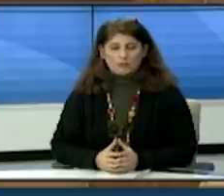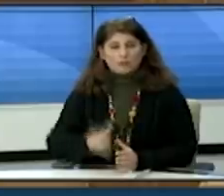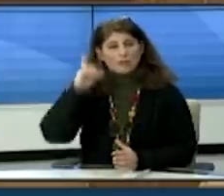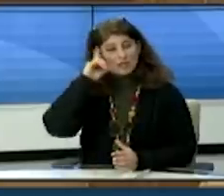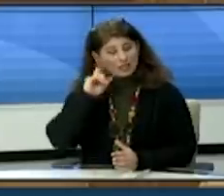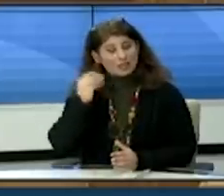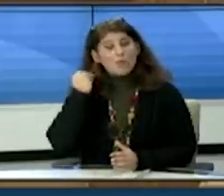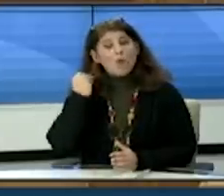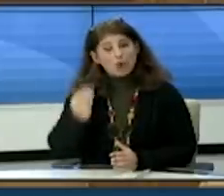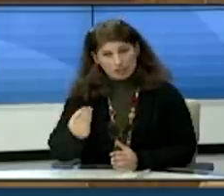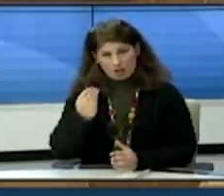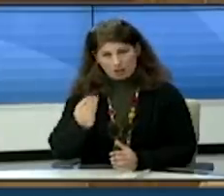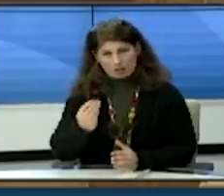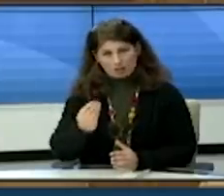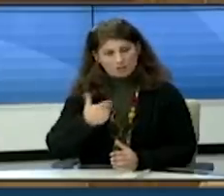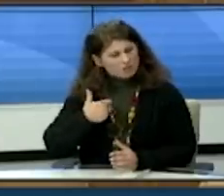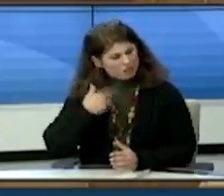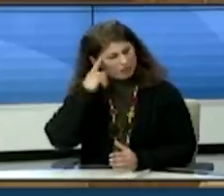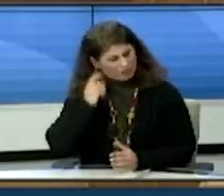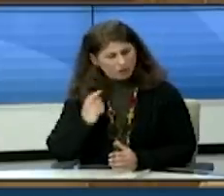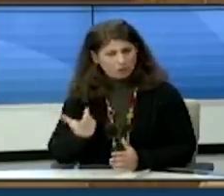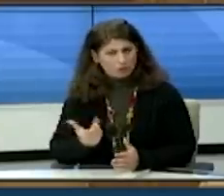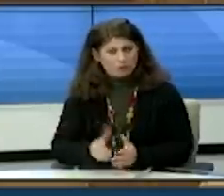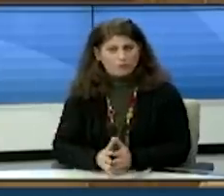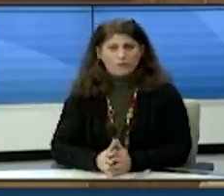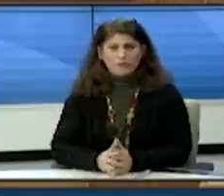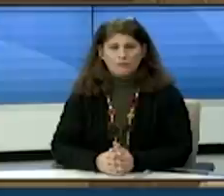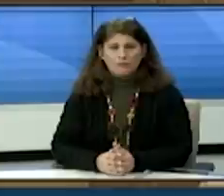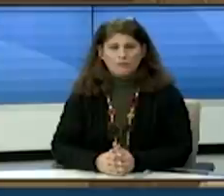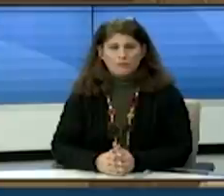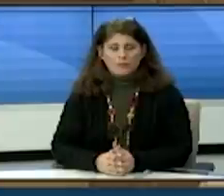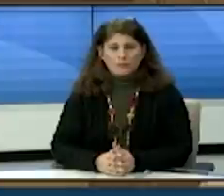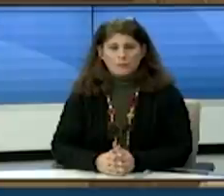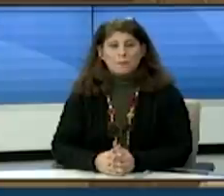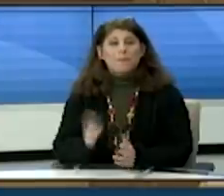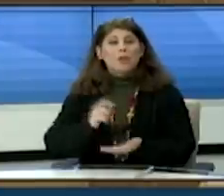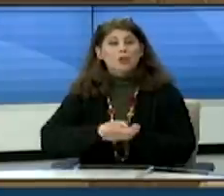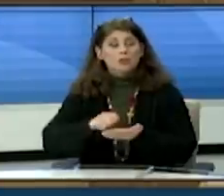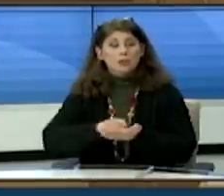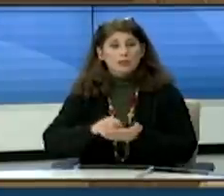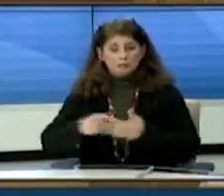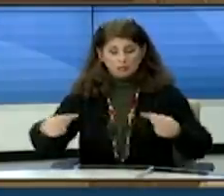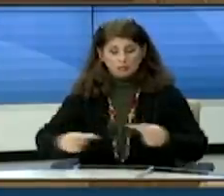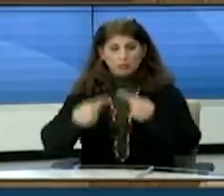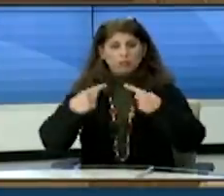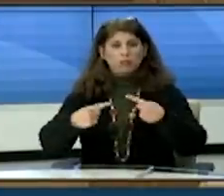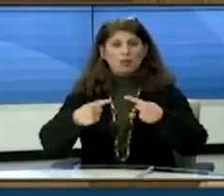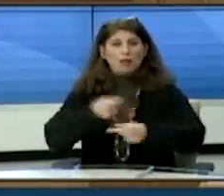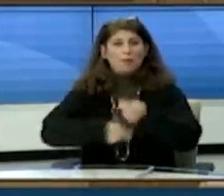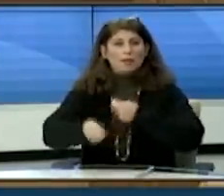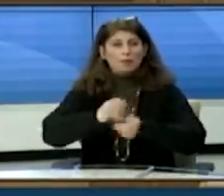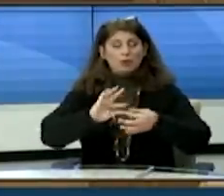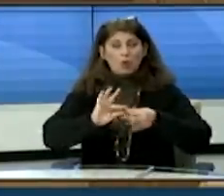και παραξέρετε, όπως και εμείς ξέρουμε, όσα γράφονται για τη σύγκρουση των επιχειρηματικών